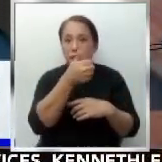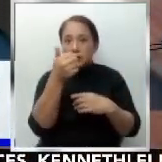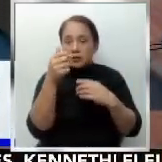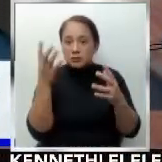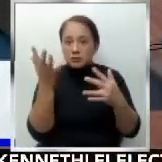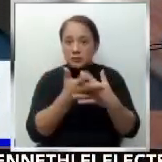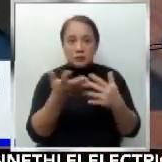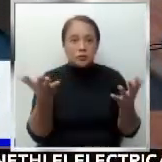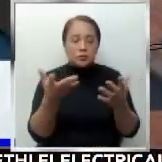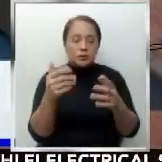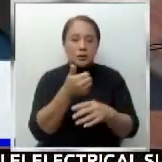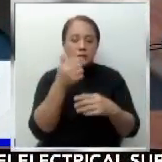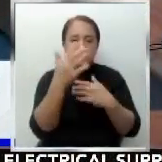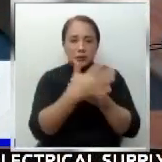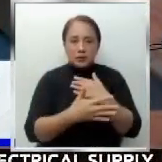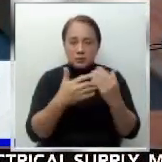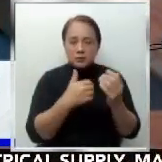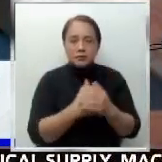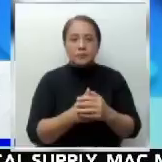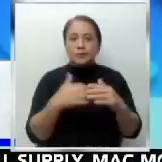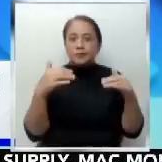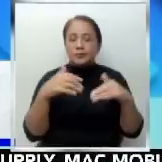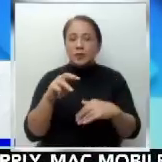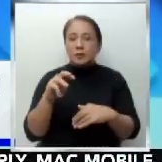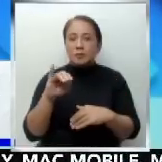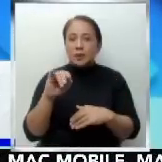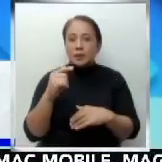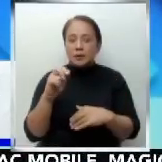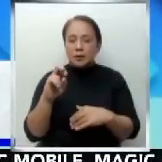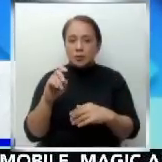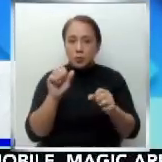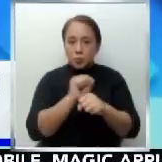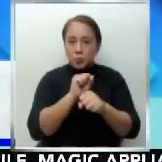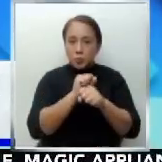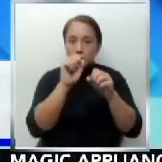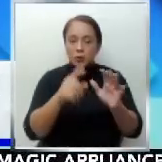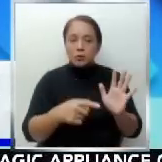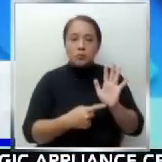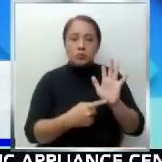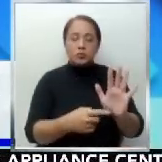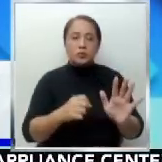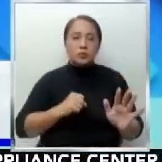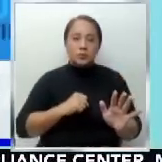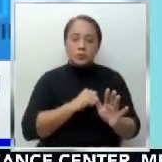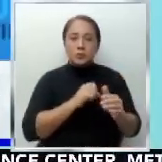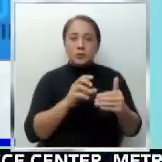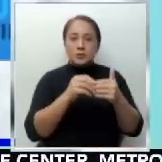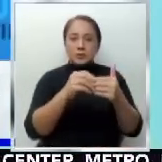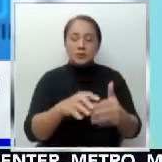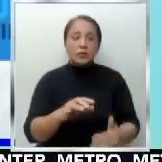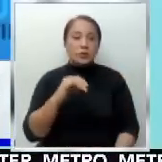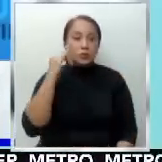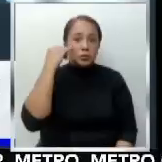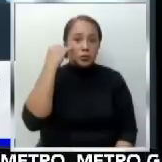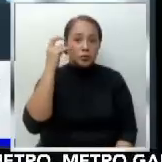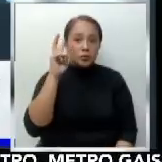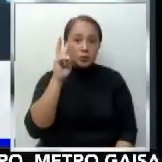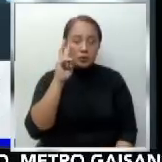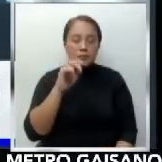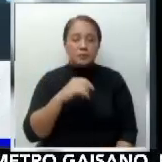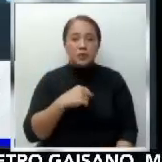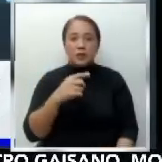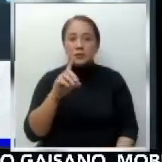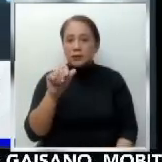Sa pagdinig ng Senate Committee on Migrant Workers kanina, ipinakita ni Senate Majority Leader Joel Villanueva ang datos ng DFA.